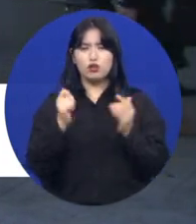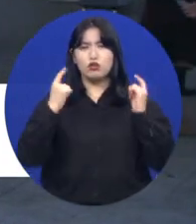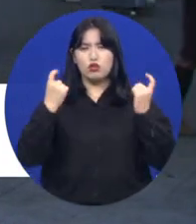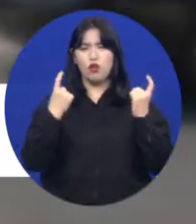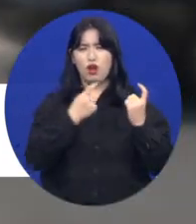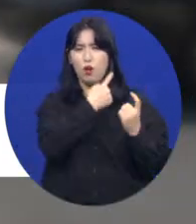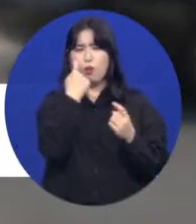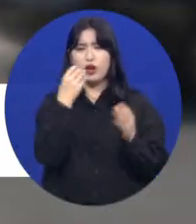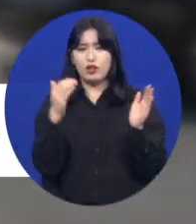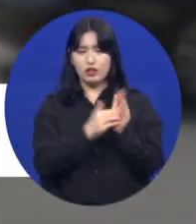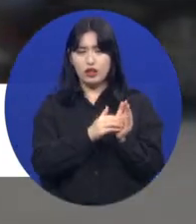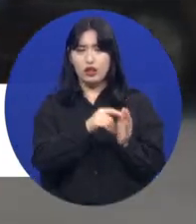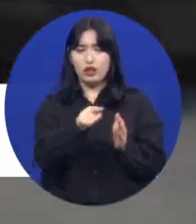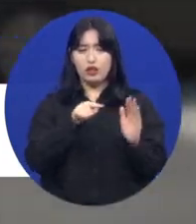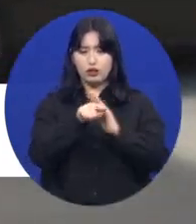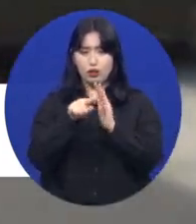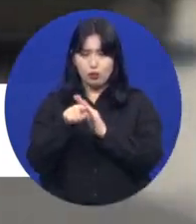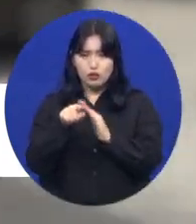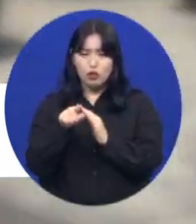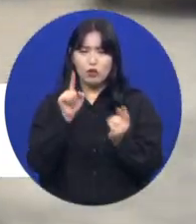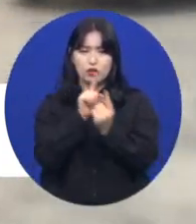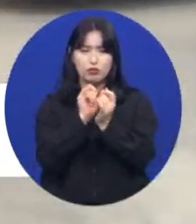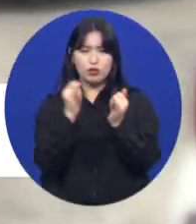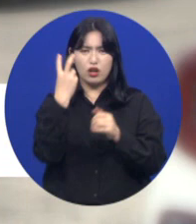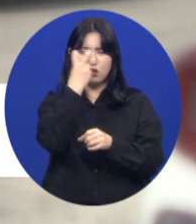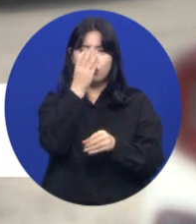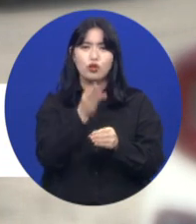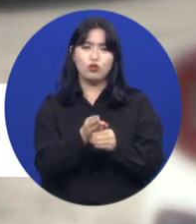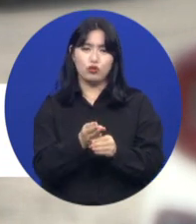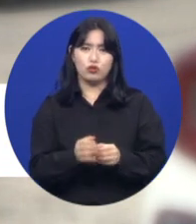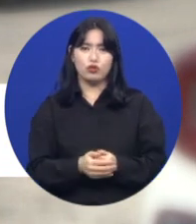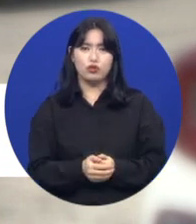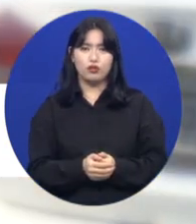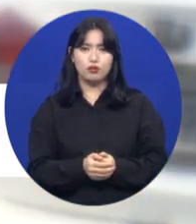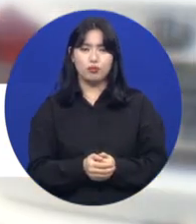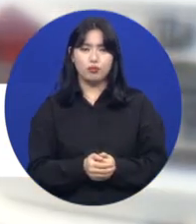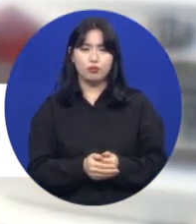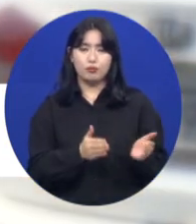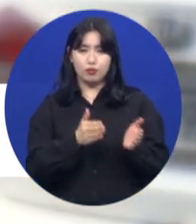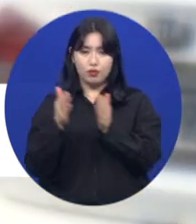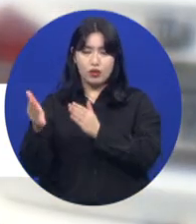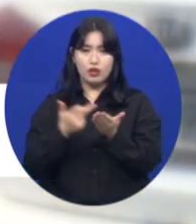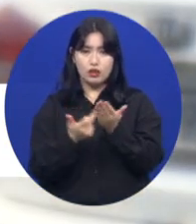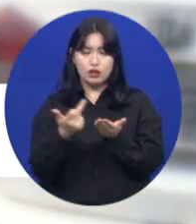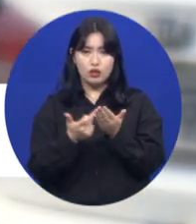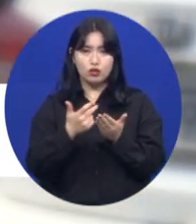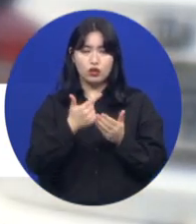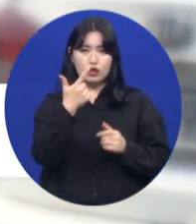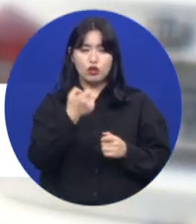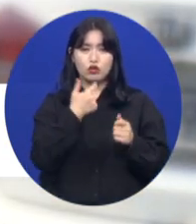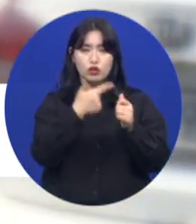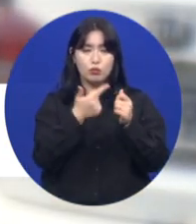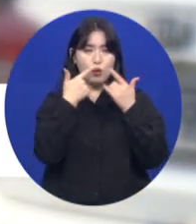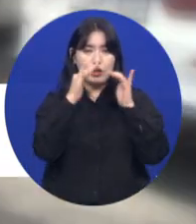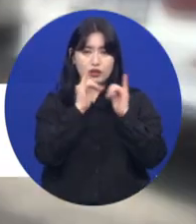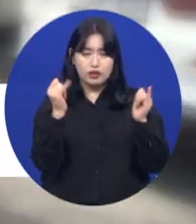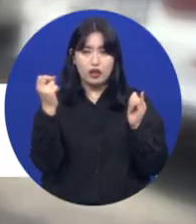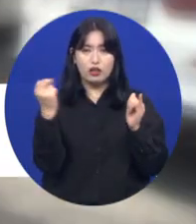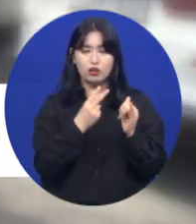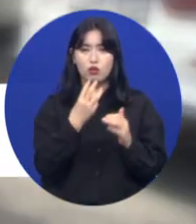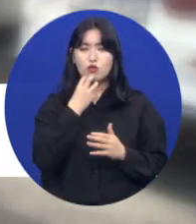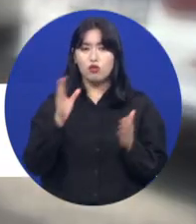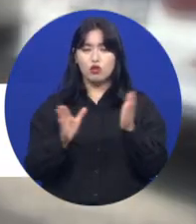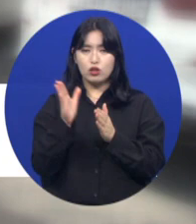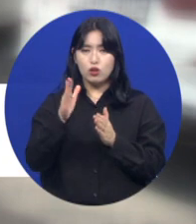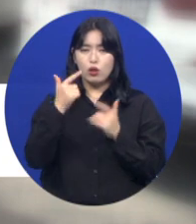파악돼 A씨의 동선과 접촉자를 조사 중이라고 밝혔습니다. 한편 제주 66번째 확진자와 경기